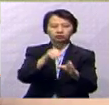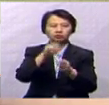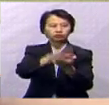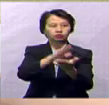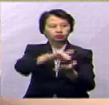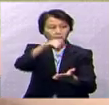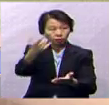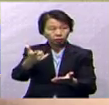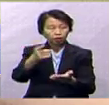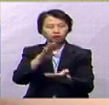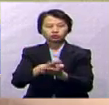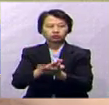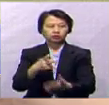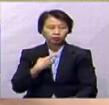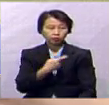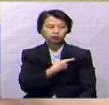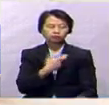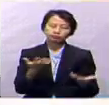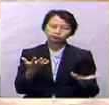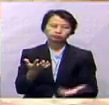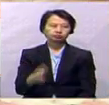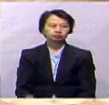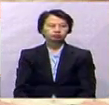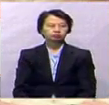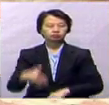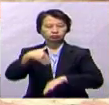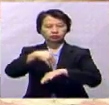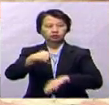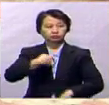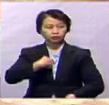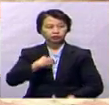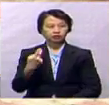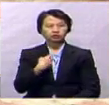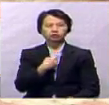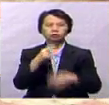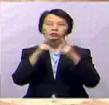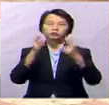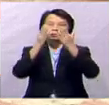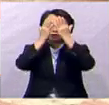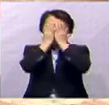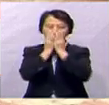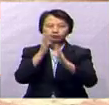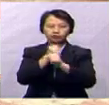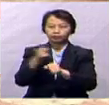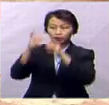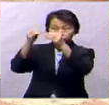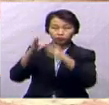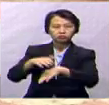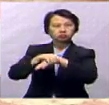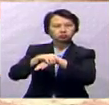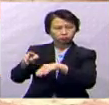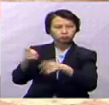ke sekolah kami ke macam tu. Pada saya, kami sangat bersyukur kerana dapat band di sekolah SMK